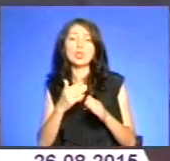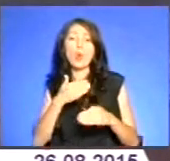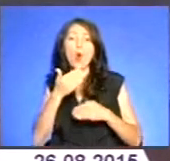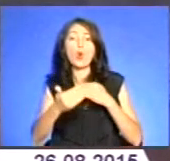треба робити по всій області, для того, щоб кожен побачив і мав можливість ознайомитися з специфікою тої ситуації, яка має місце сьогодні в Україні.